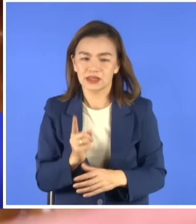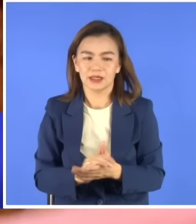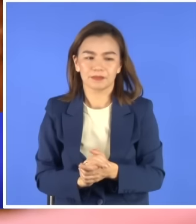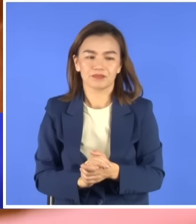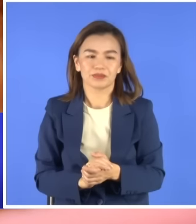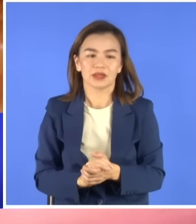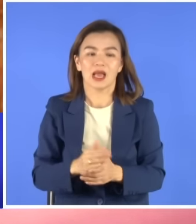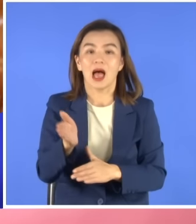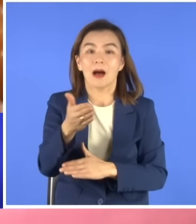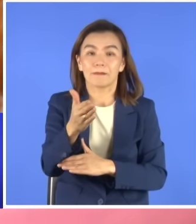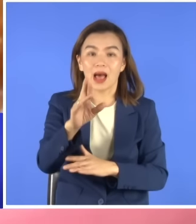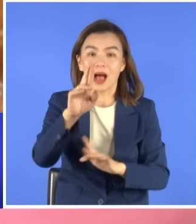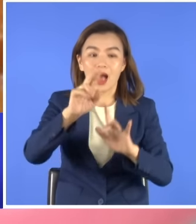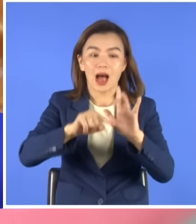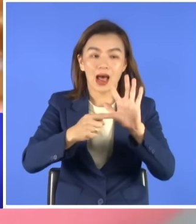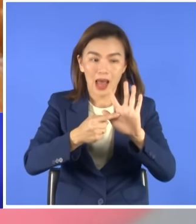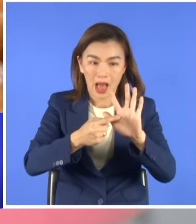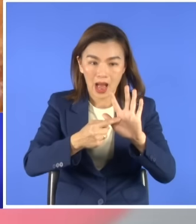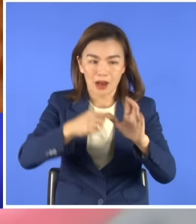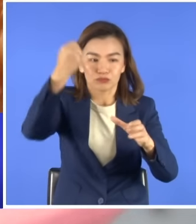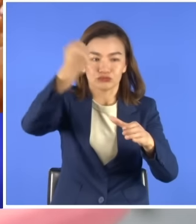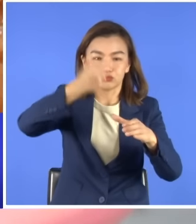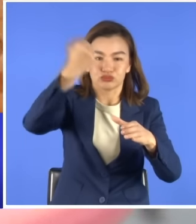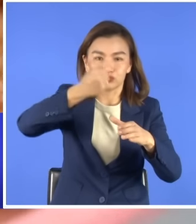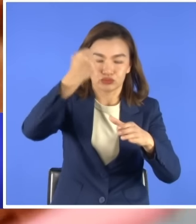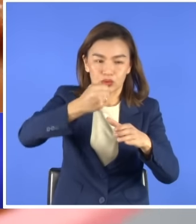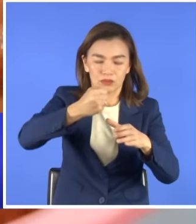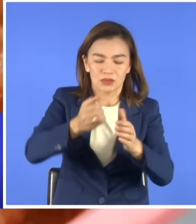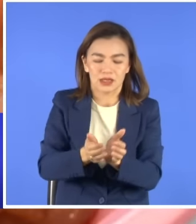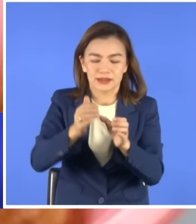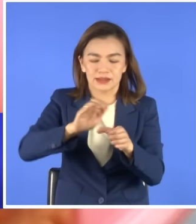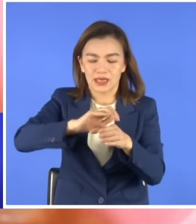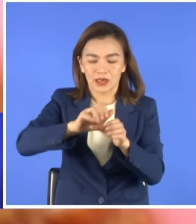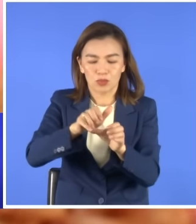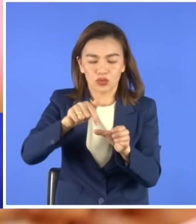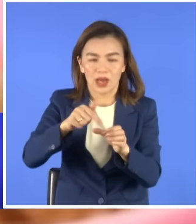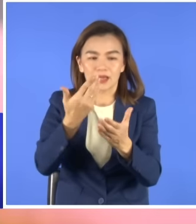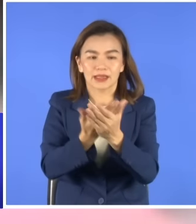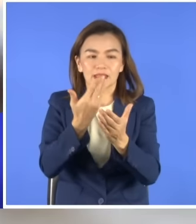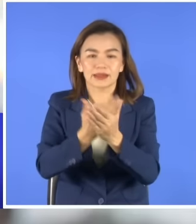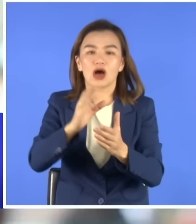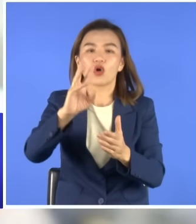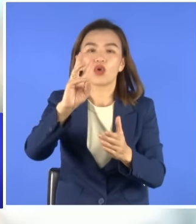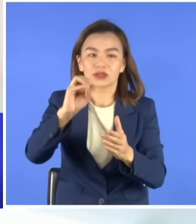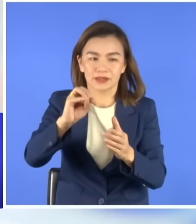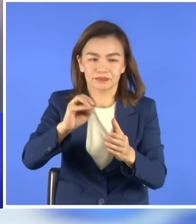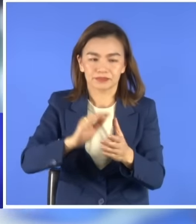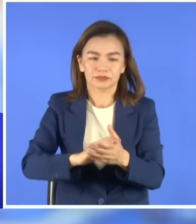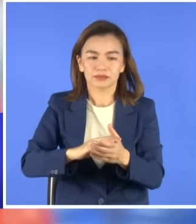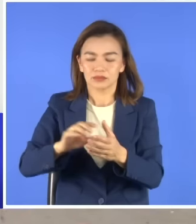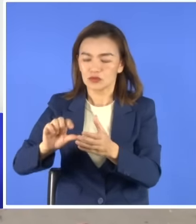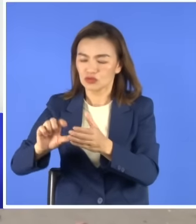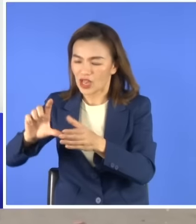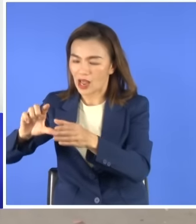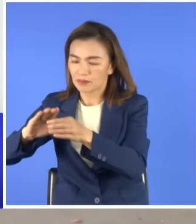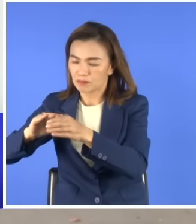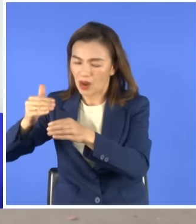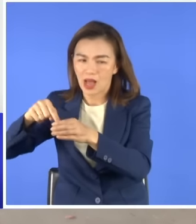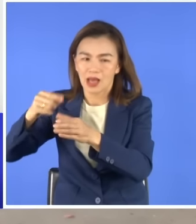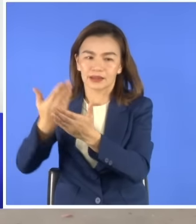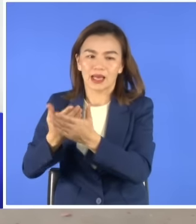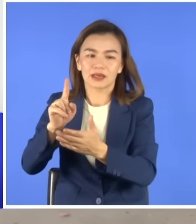ร้าแมงดาอ่าปลาร้าบองแมงดาเนี่ยนะครับใส่กระปุกขายกระปุกละ 60บาทก็มีใหญ่หน่อยก็100บาทว่าอย่างงั้นเออนี่